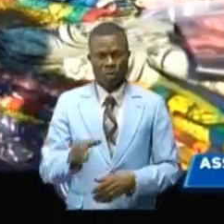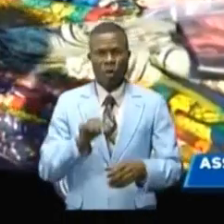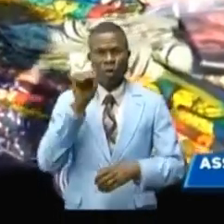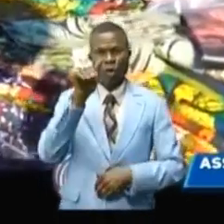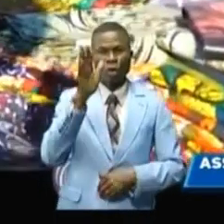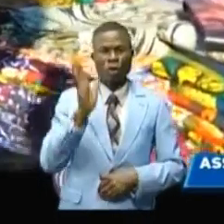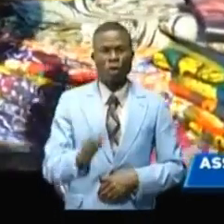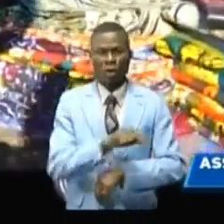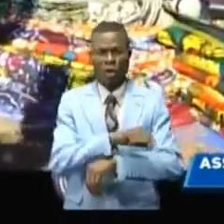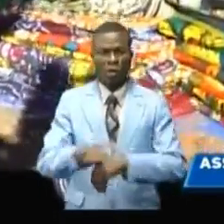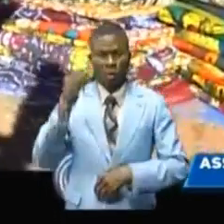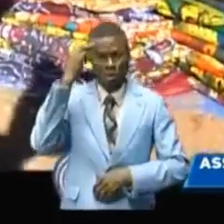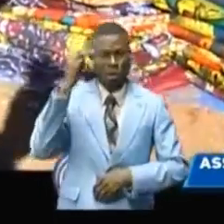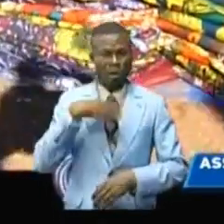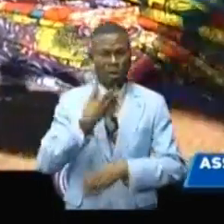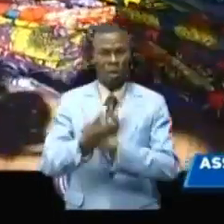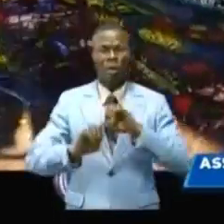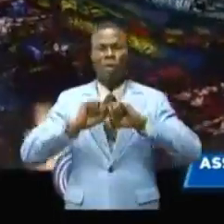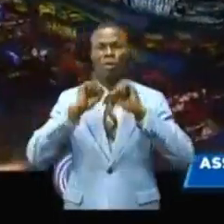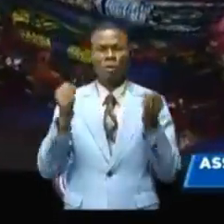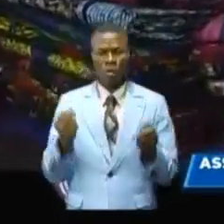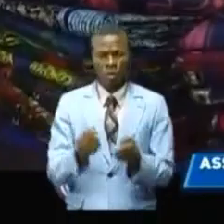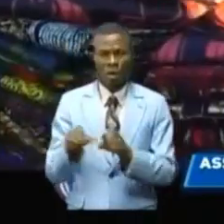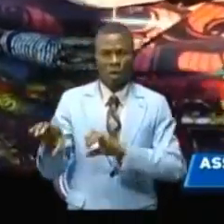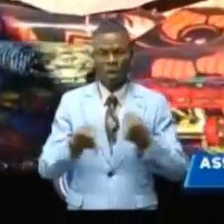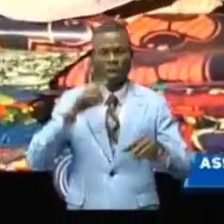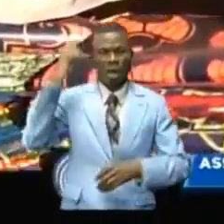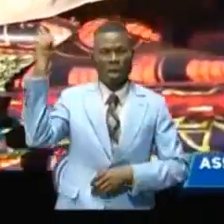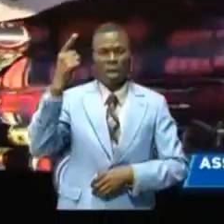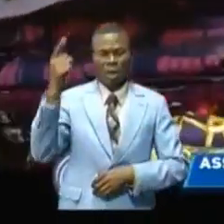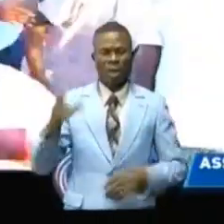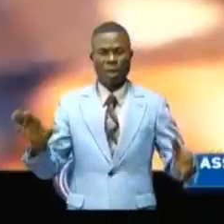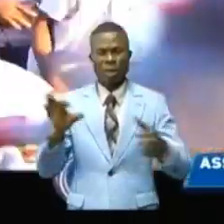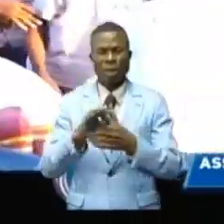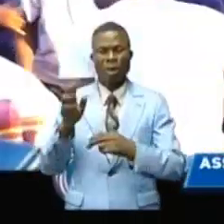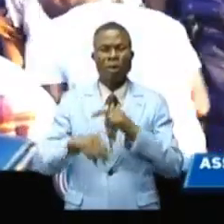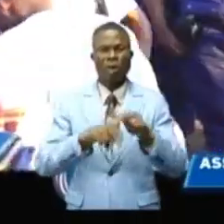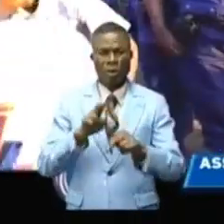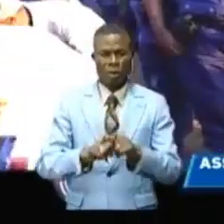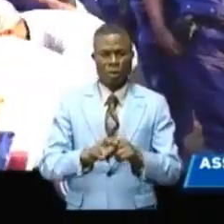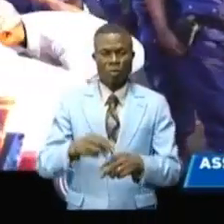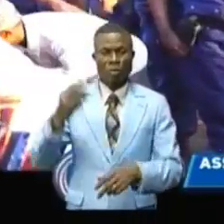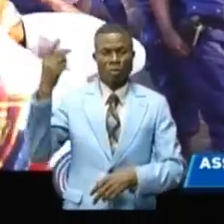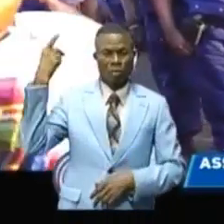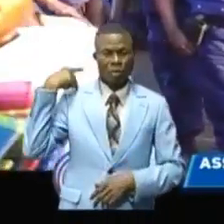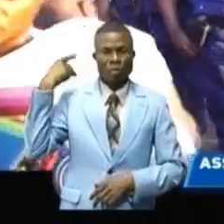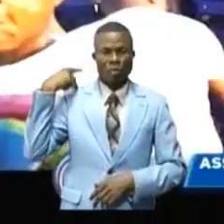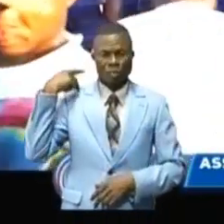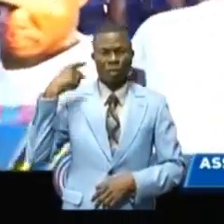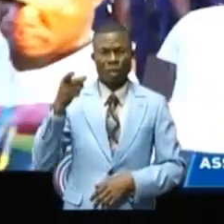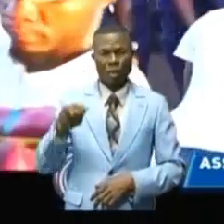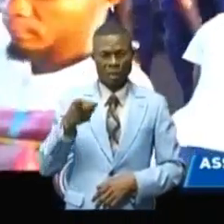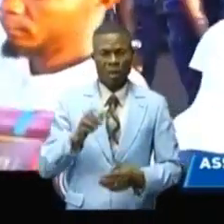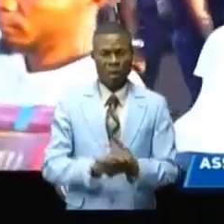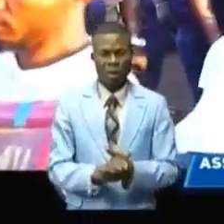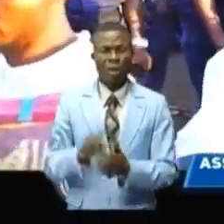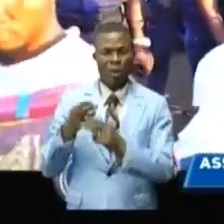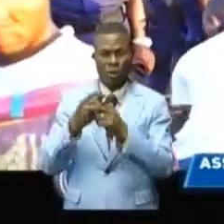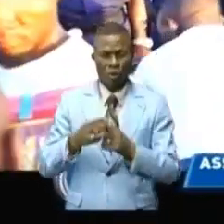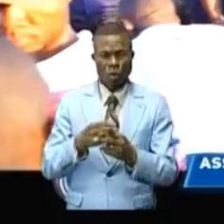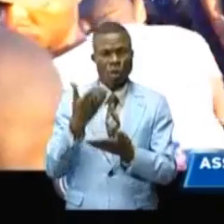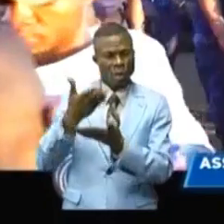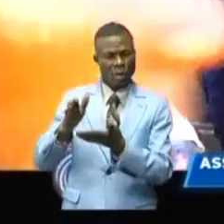de cabinet du ministre des Affaires sociales, Action humanitaire et solidarité nationale, honorable Hubert Tetika, qui supervise